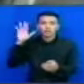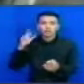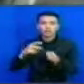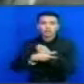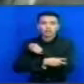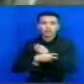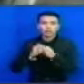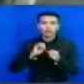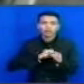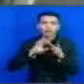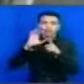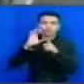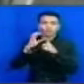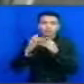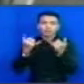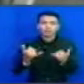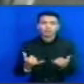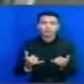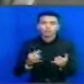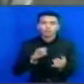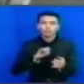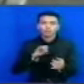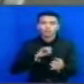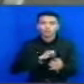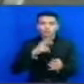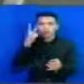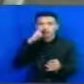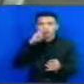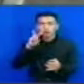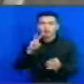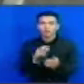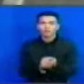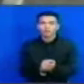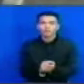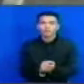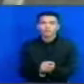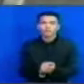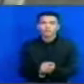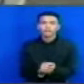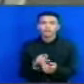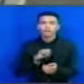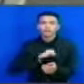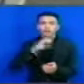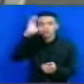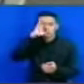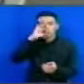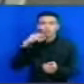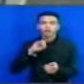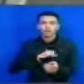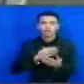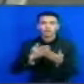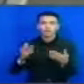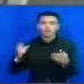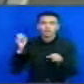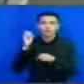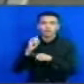luli. Oi loran au buka ve au heta kuis pali. Au ne sa lako maka au buka au ne sa ne ve maka lako ko ta